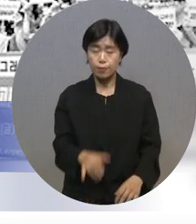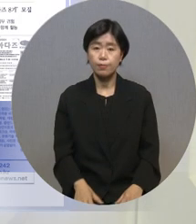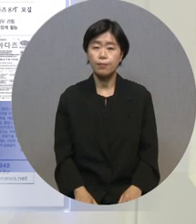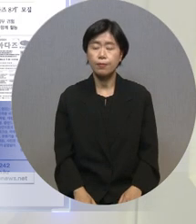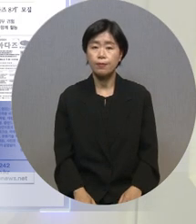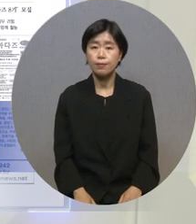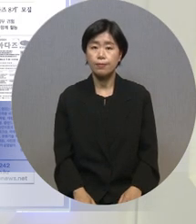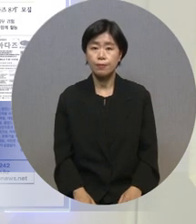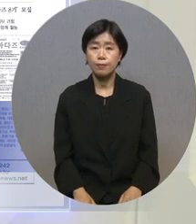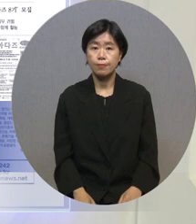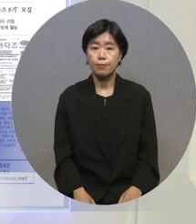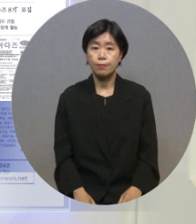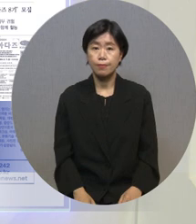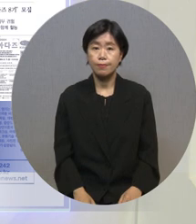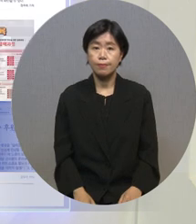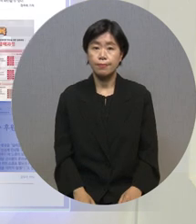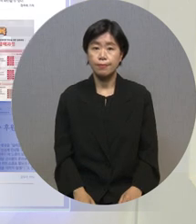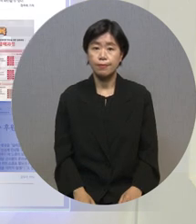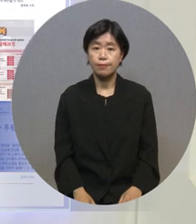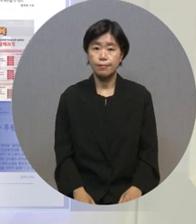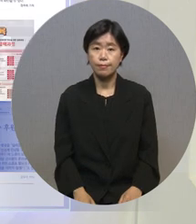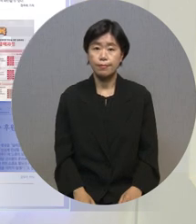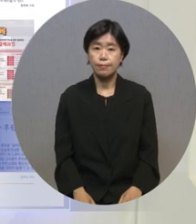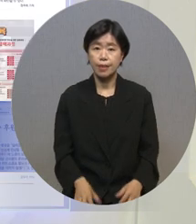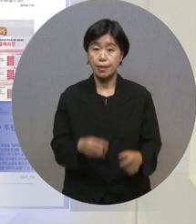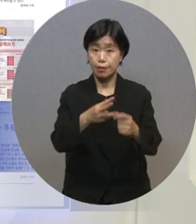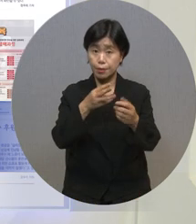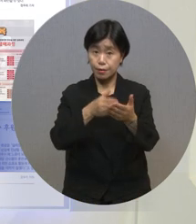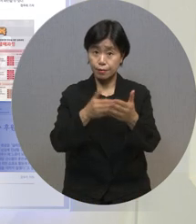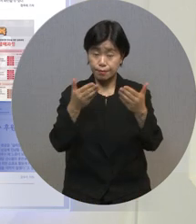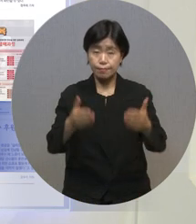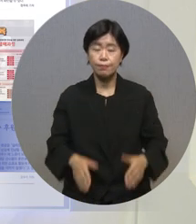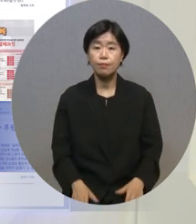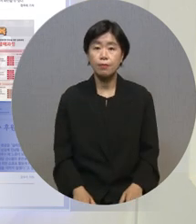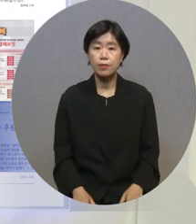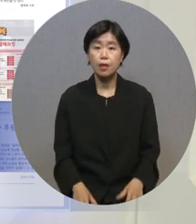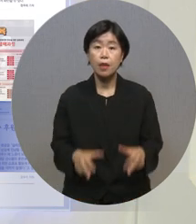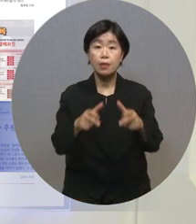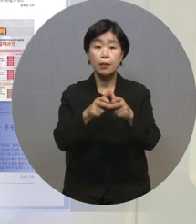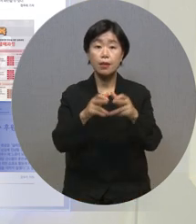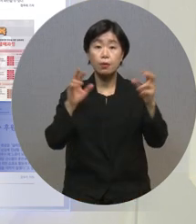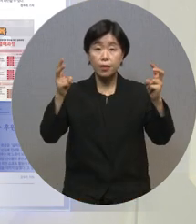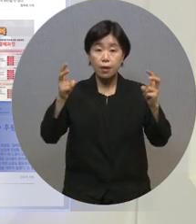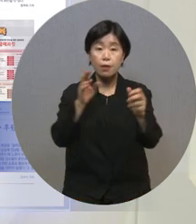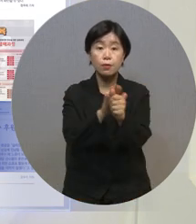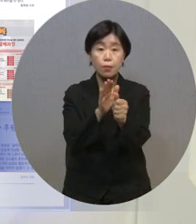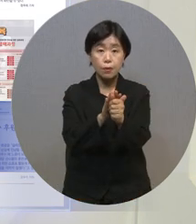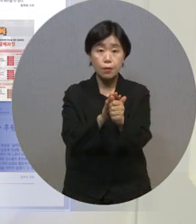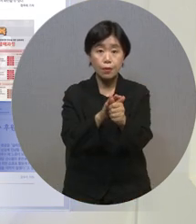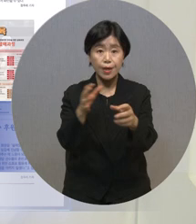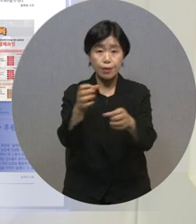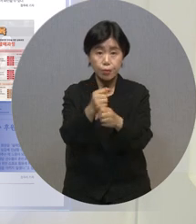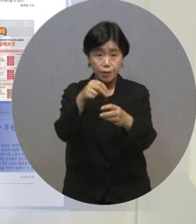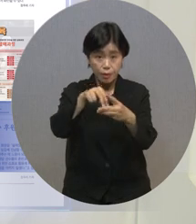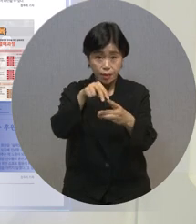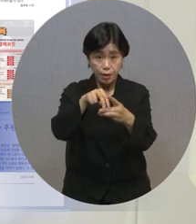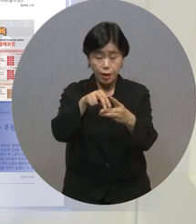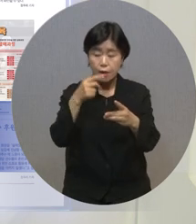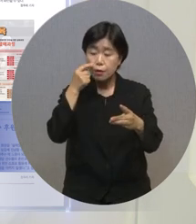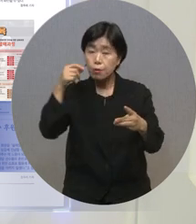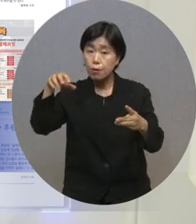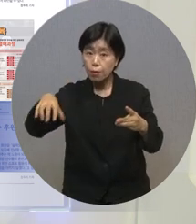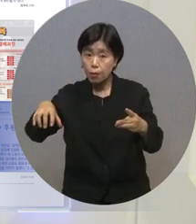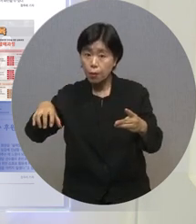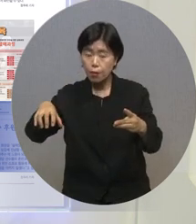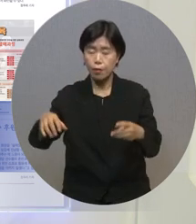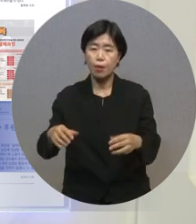말했습니다 계속해서 장애인 신문 3면 소식입니다 장행 기업 종합지원 센터가 일본과 사회적 농업 교류